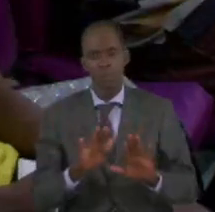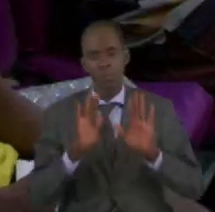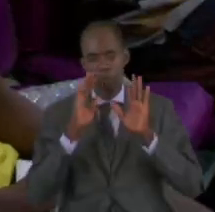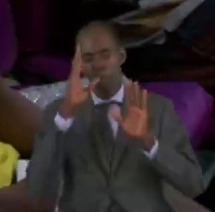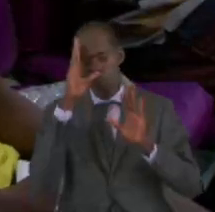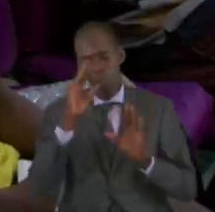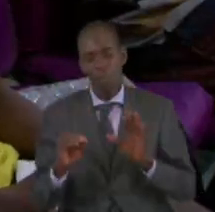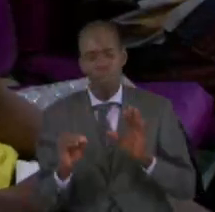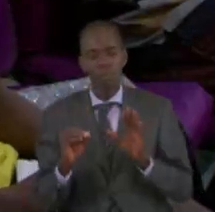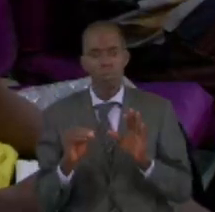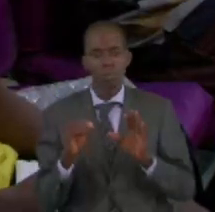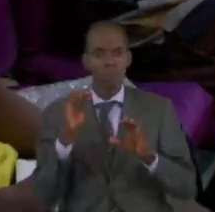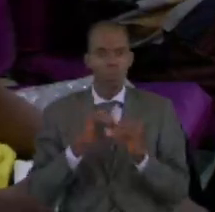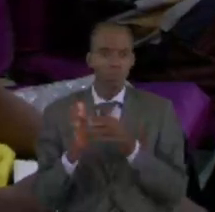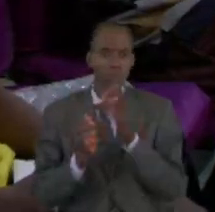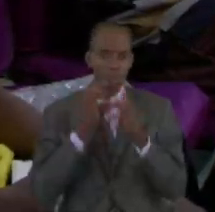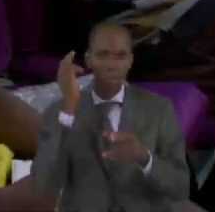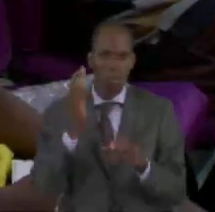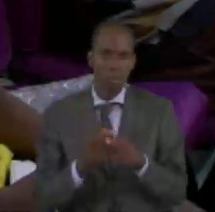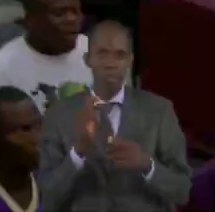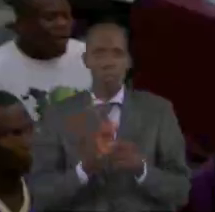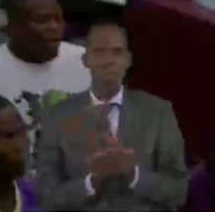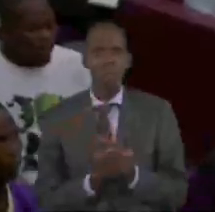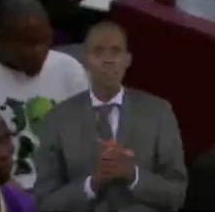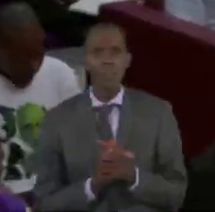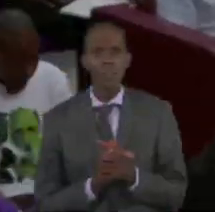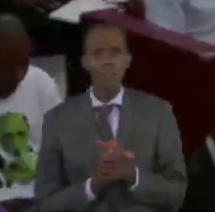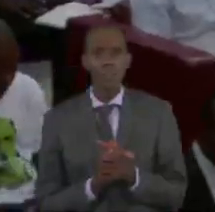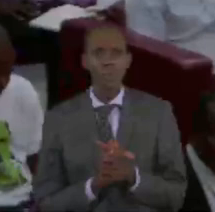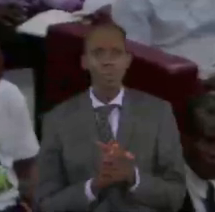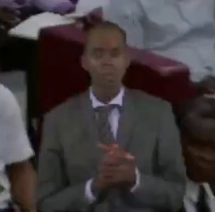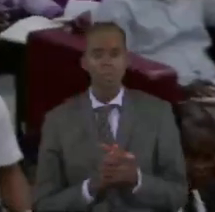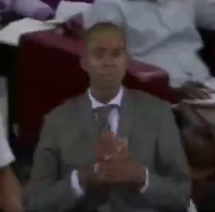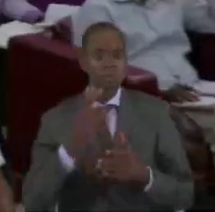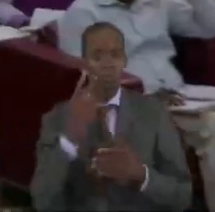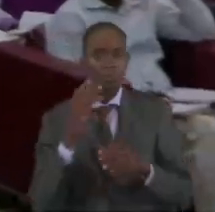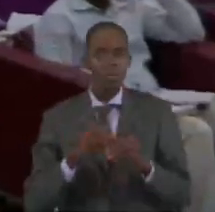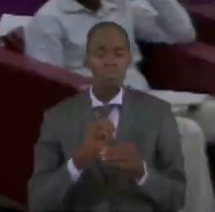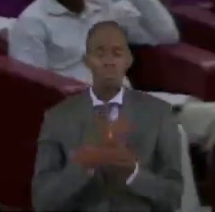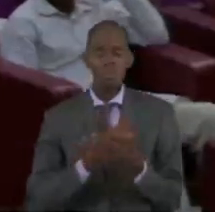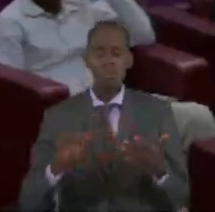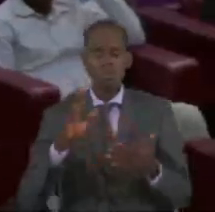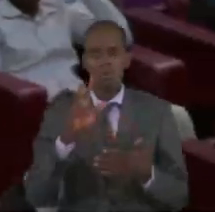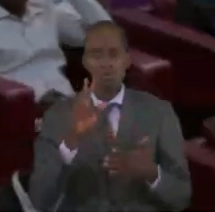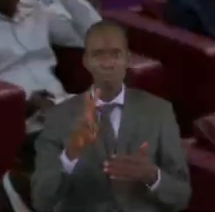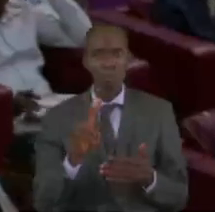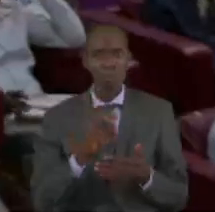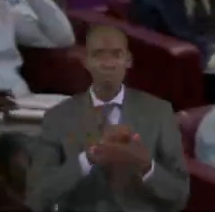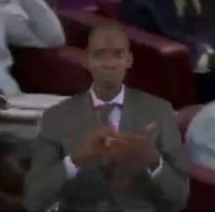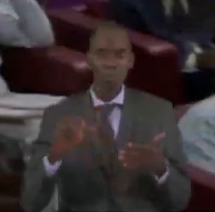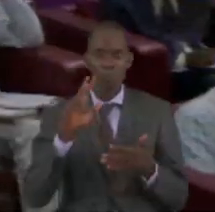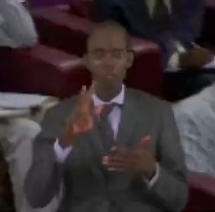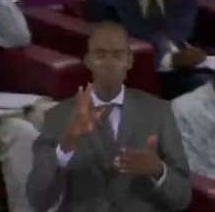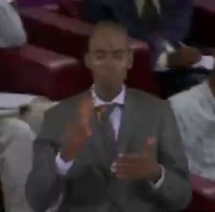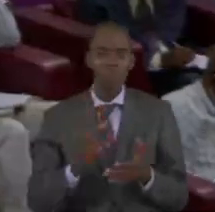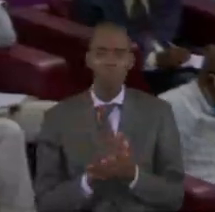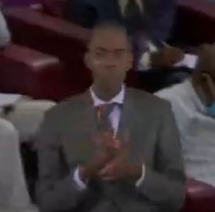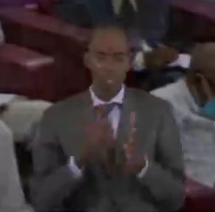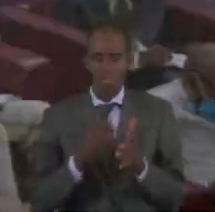l'homme, sans considération pour l'homme, au nom de Jésus-Christ. Verset